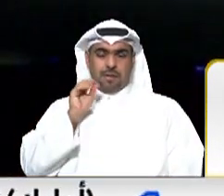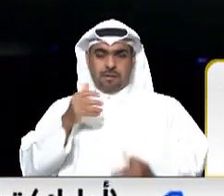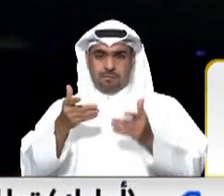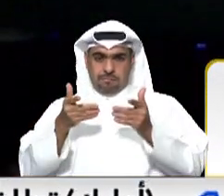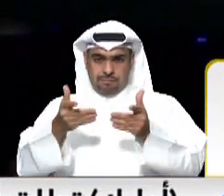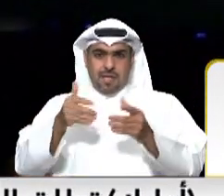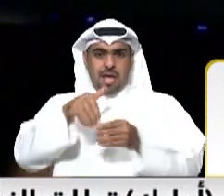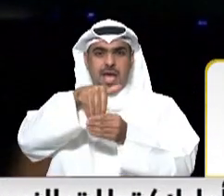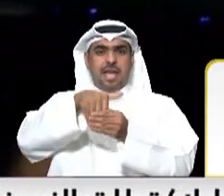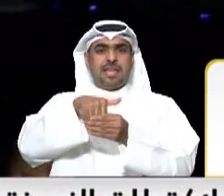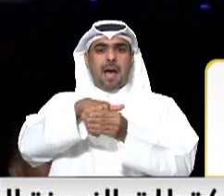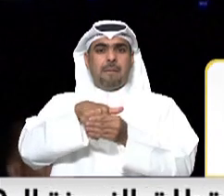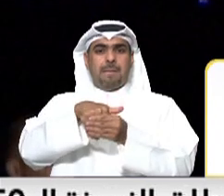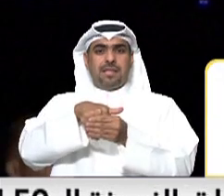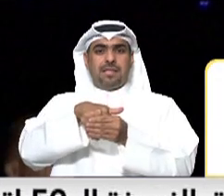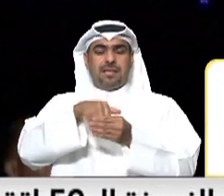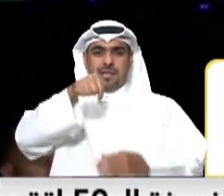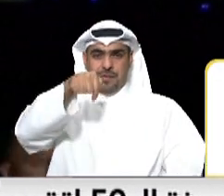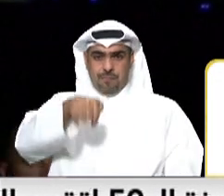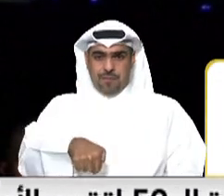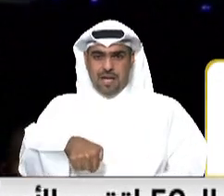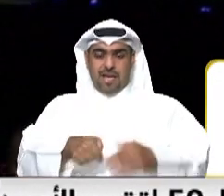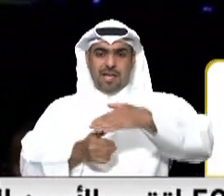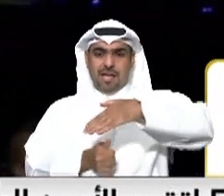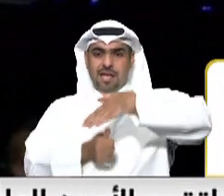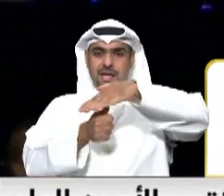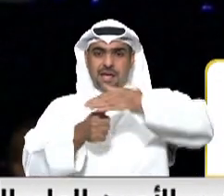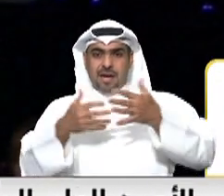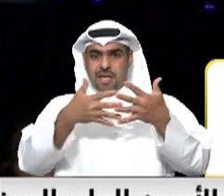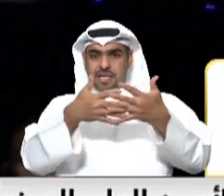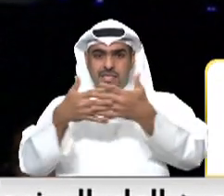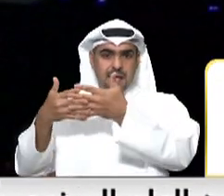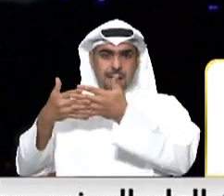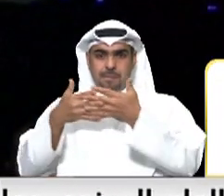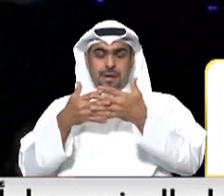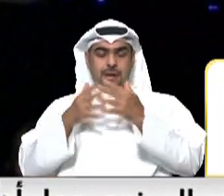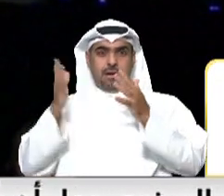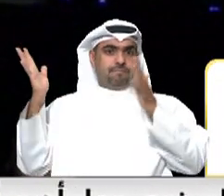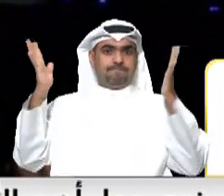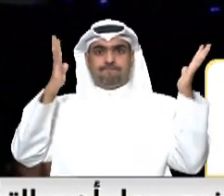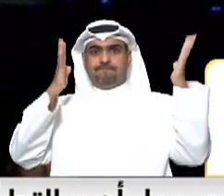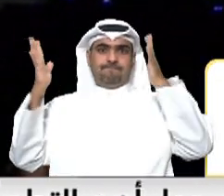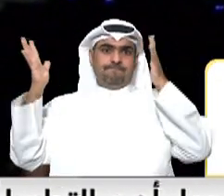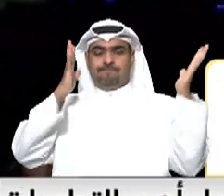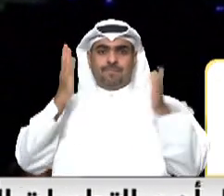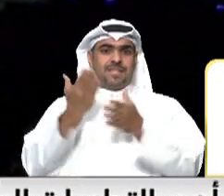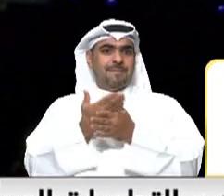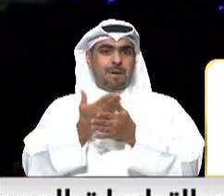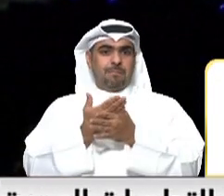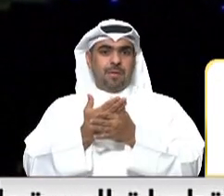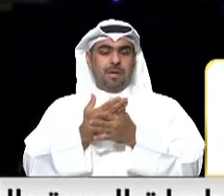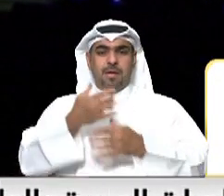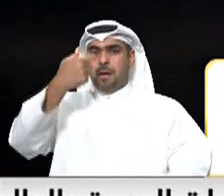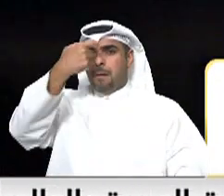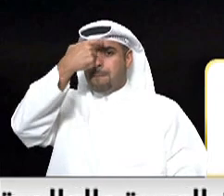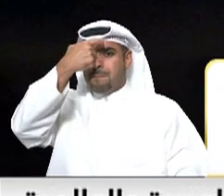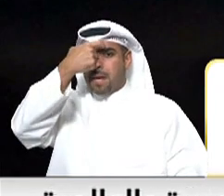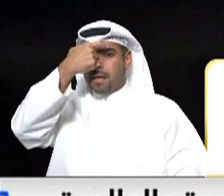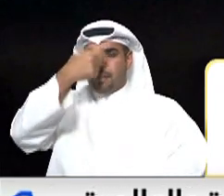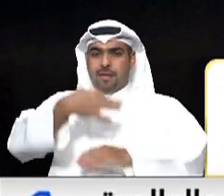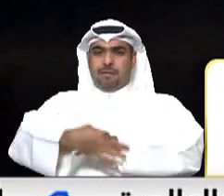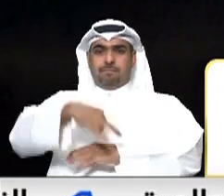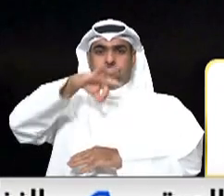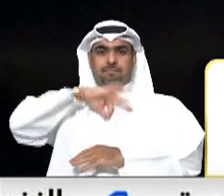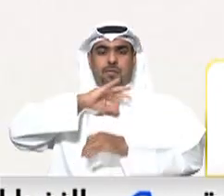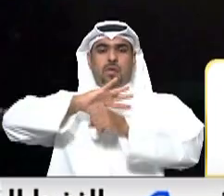مازق جديد يواجه بايدن باصابته المفاجئه بفيروس كورونا ما اضطره لقطع جولته الانتخابيه ترافق